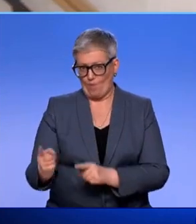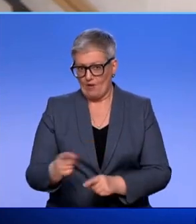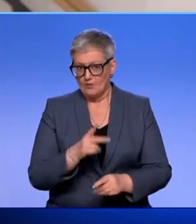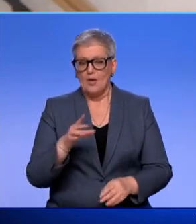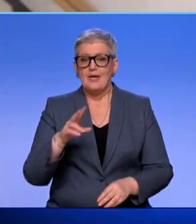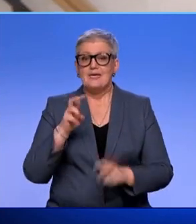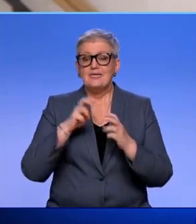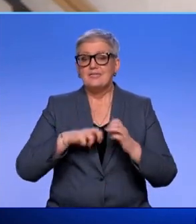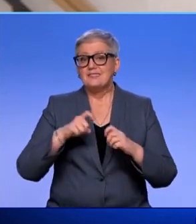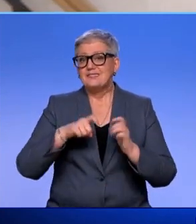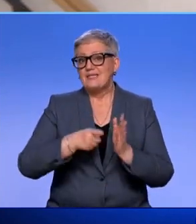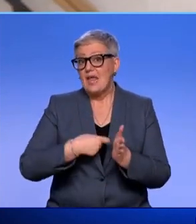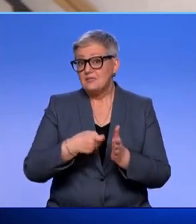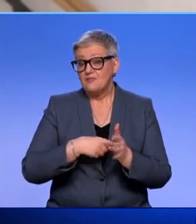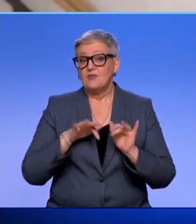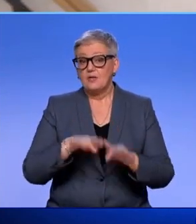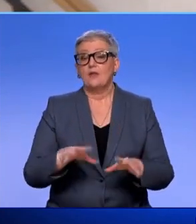чтобы